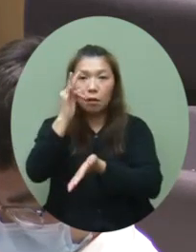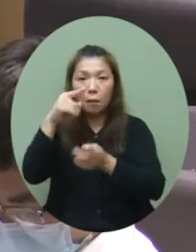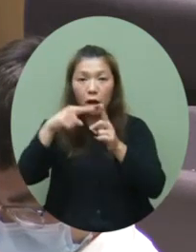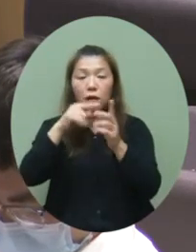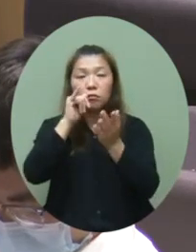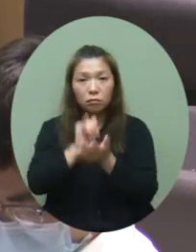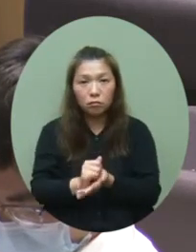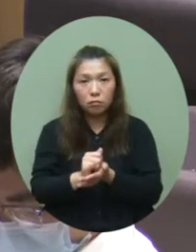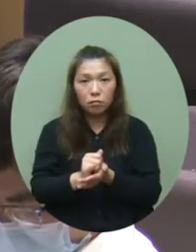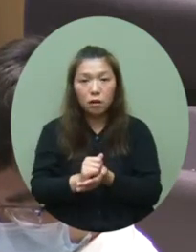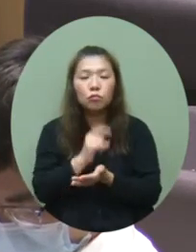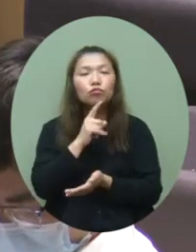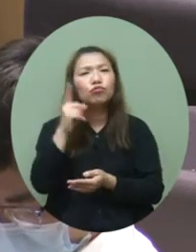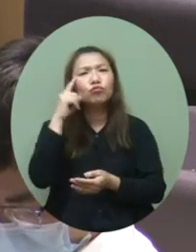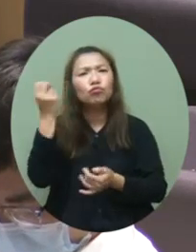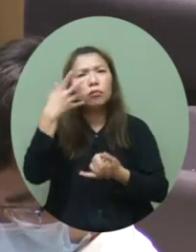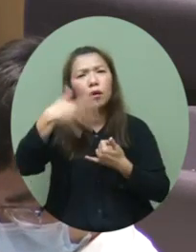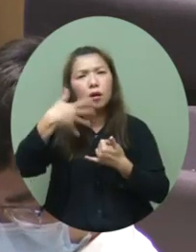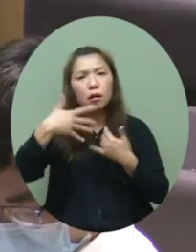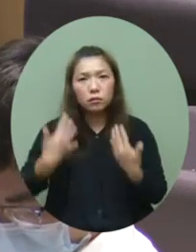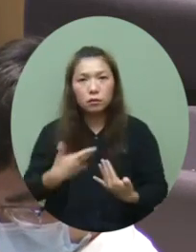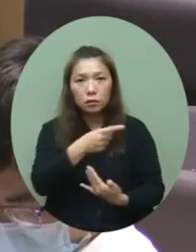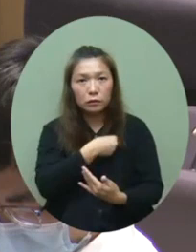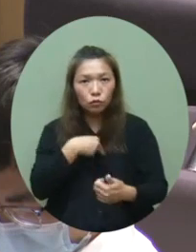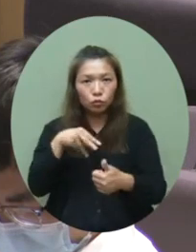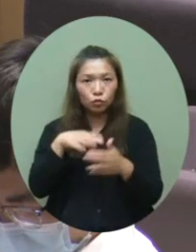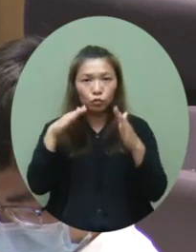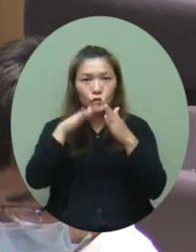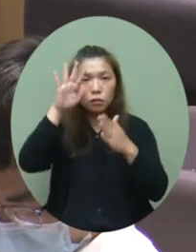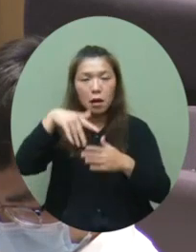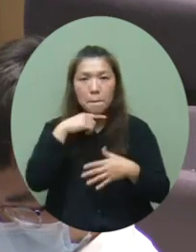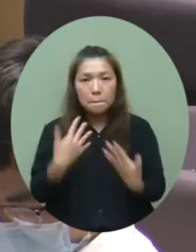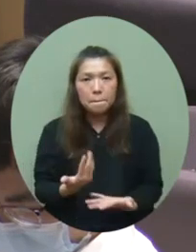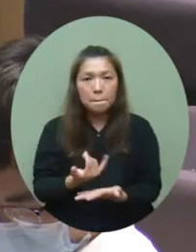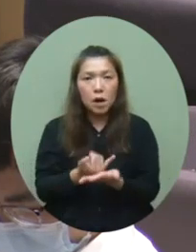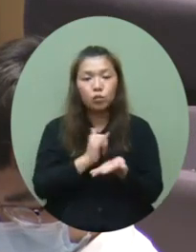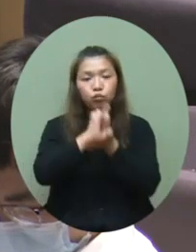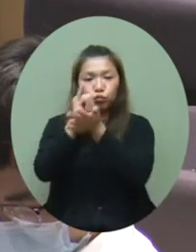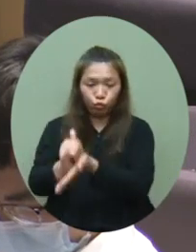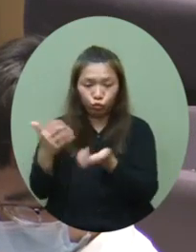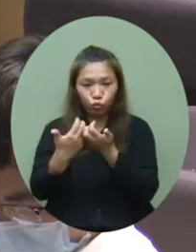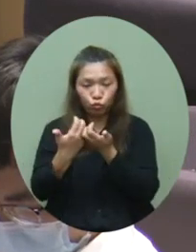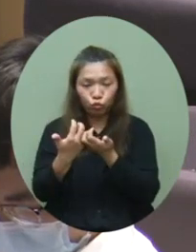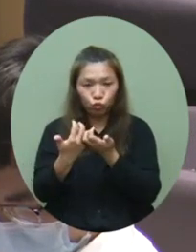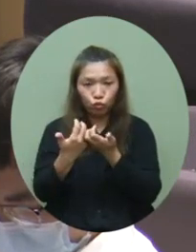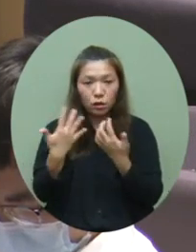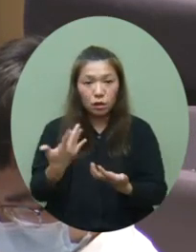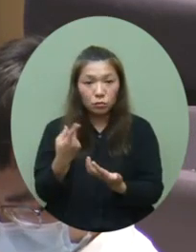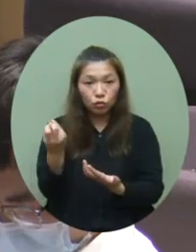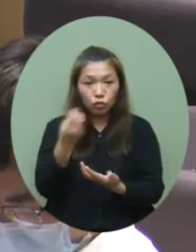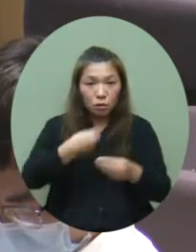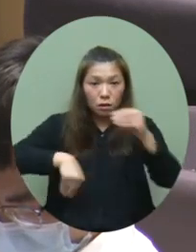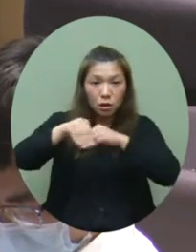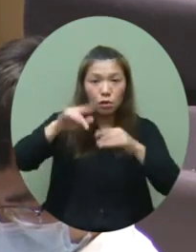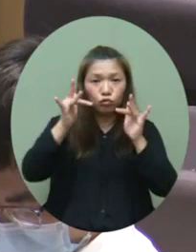咁樣啦。就想了解一下，即係而家醫管局如何評，即係評估現時入院嗰個數字啦，同埋有冇需要其實開始要調